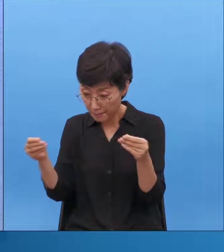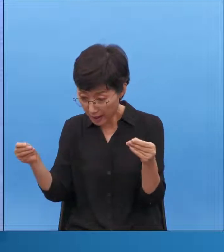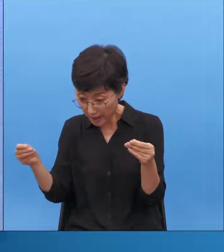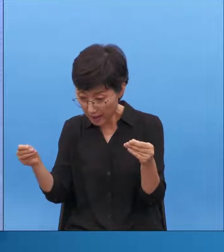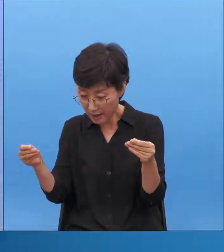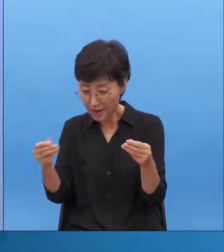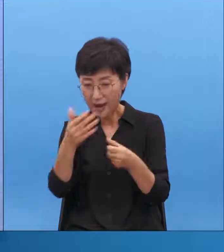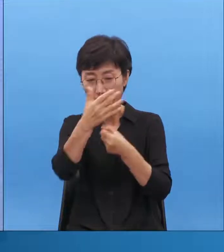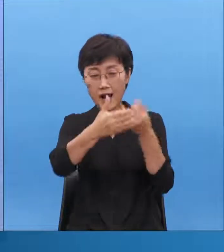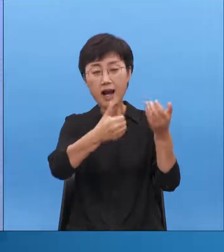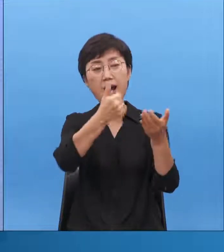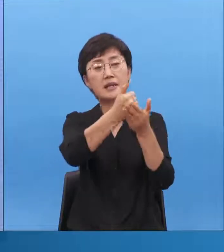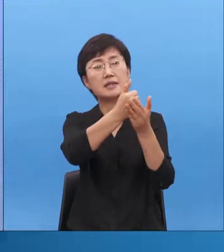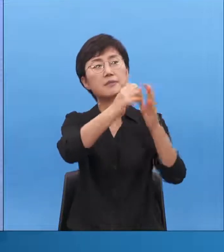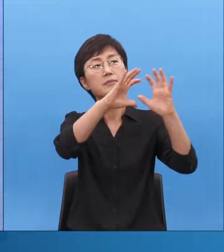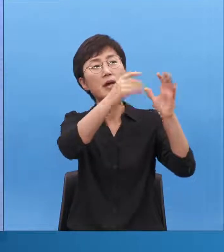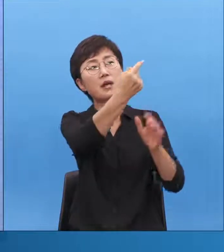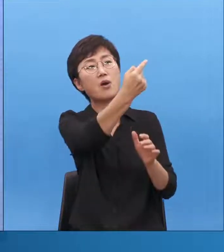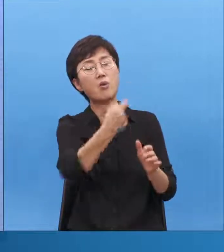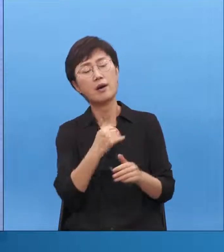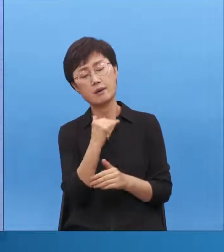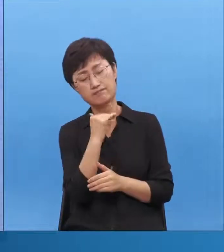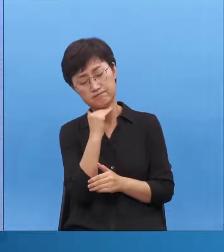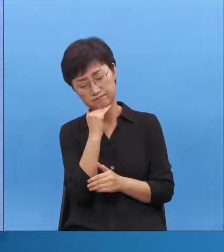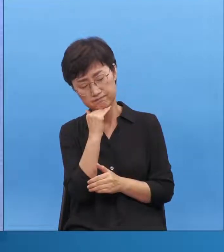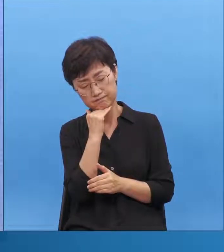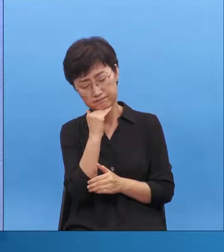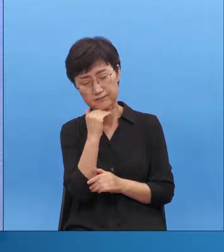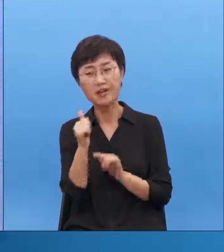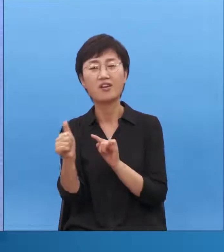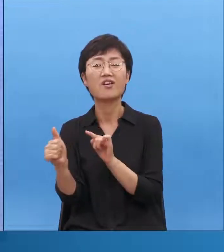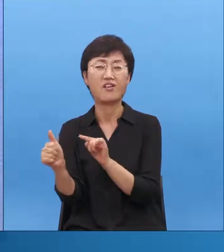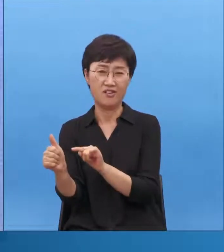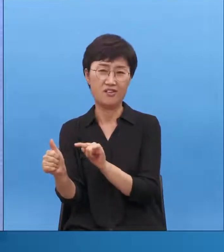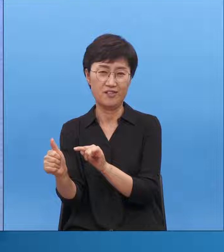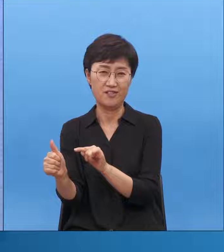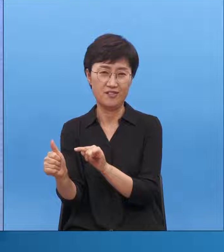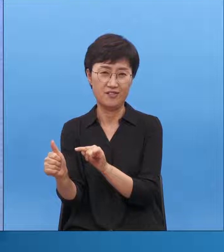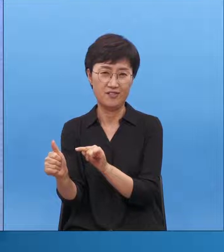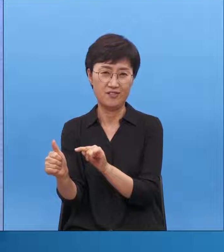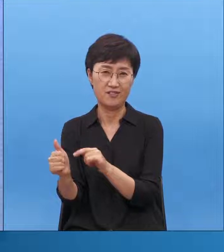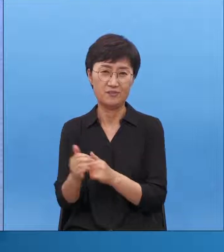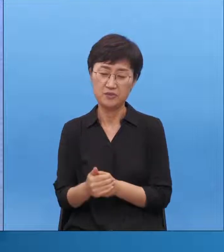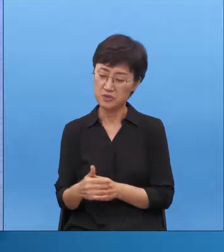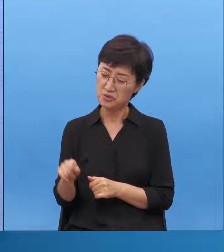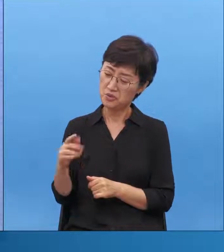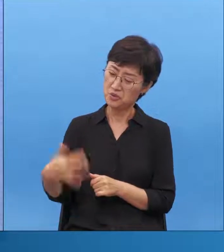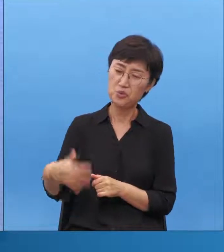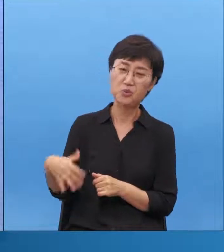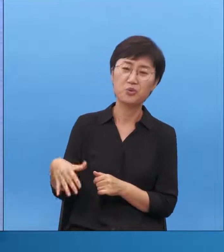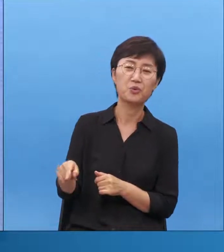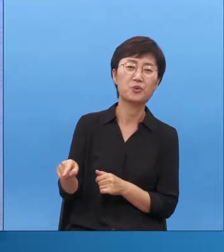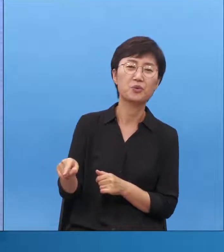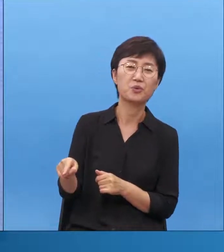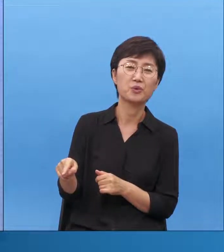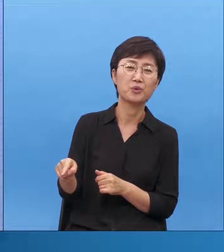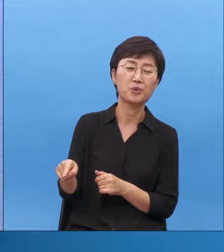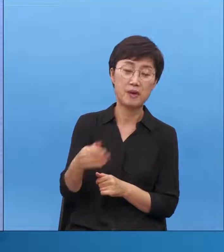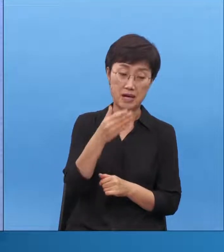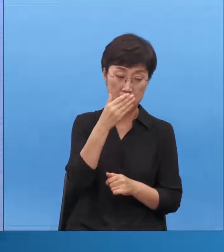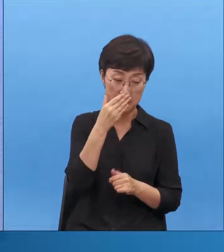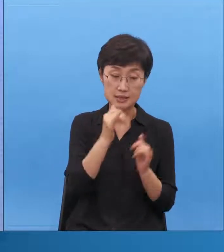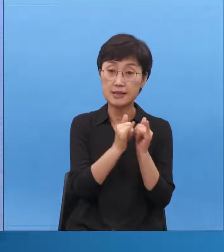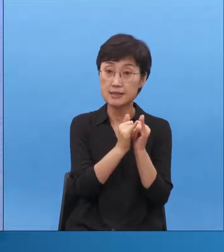기다리는 자. It says in verse 43 that Joseph of Arimathea, a respected member of the council, 완전히 다릅니다. he was a prominent member.